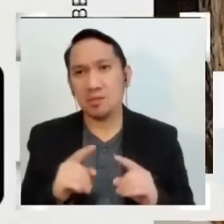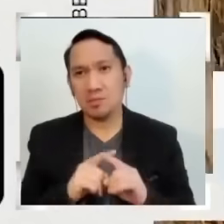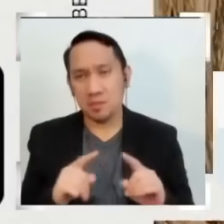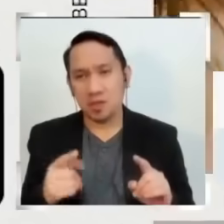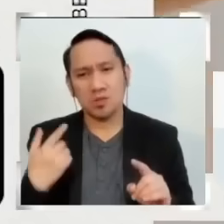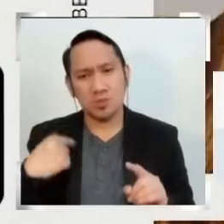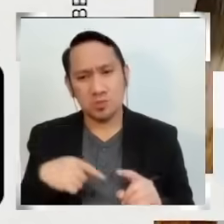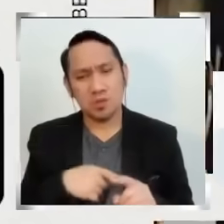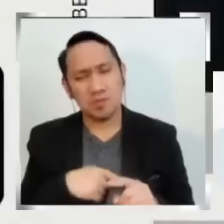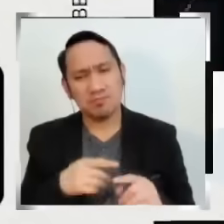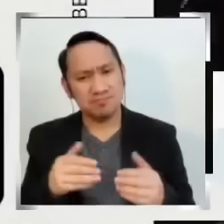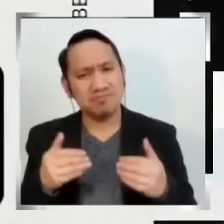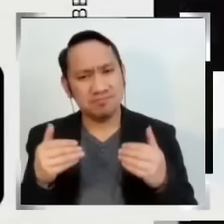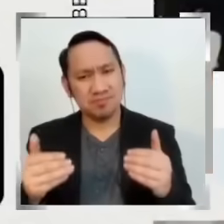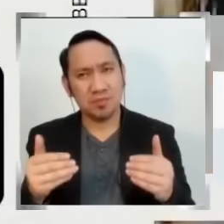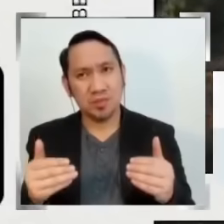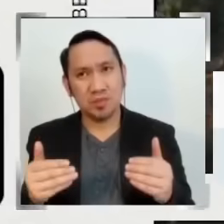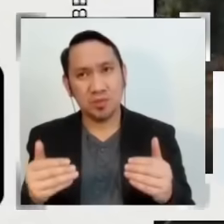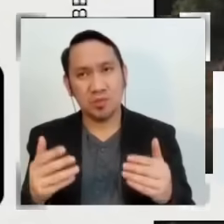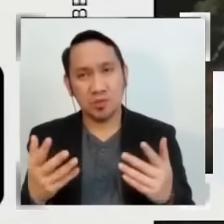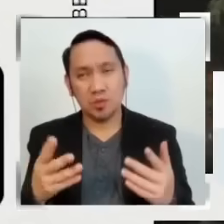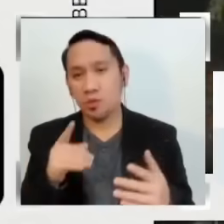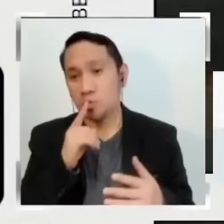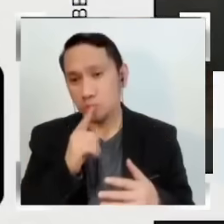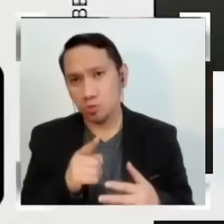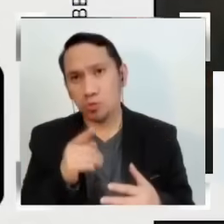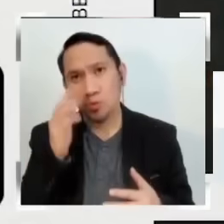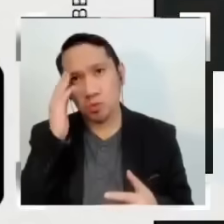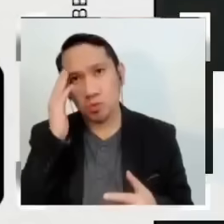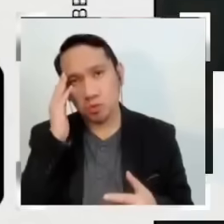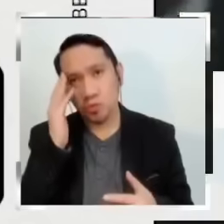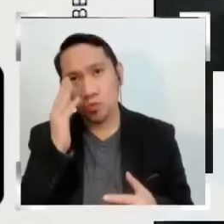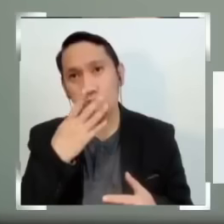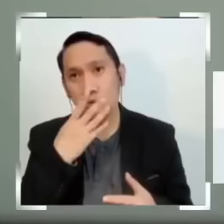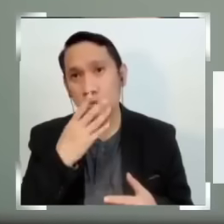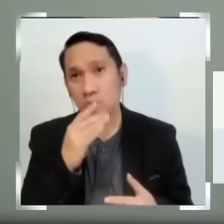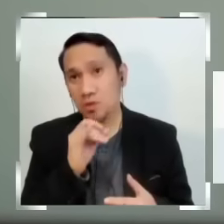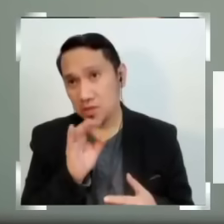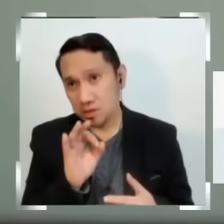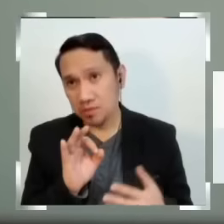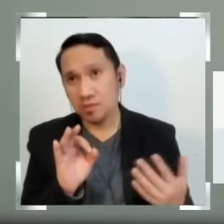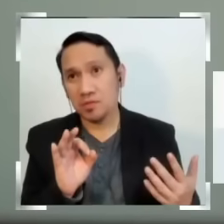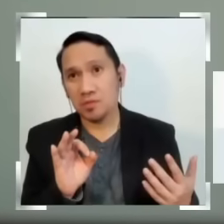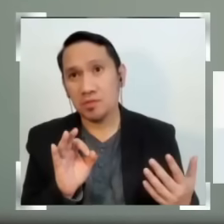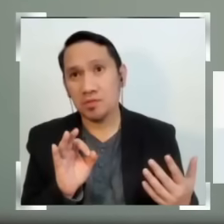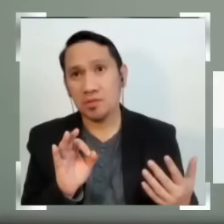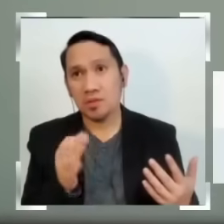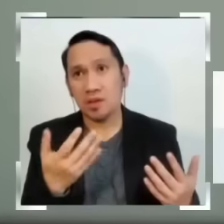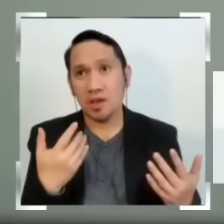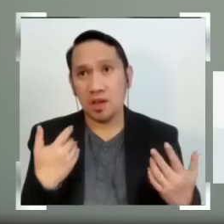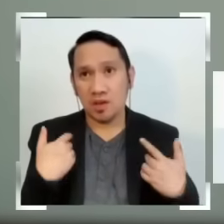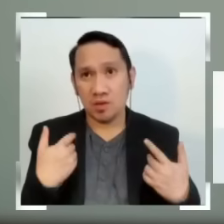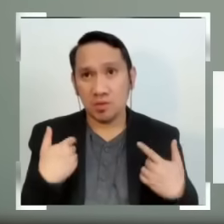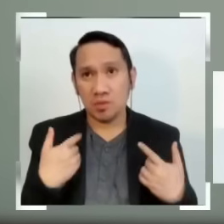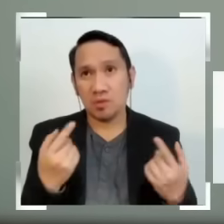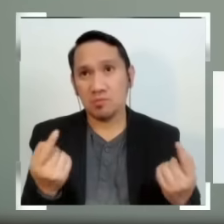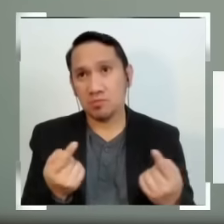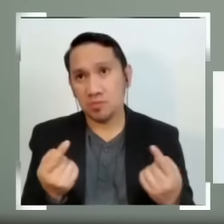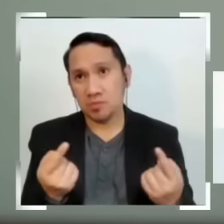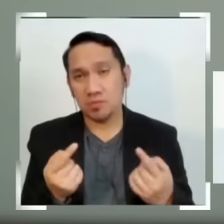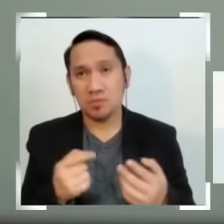feeling ko, makikilala niyo yung isa't isa talaga kung meron talaga kayong mga maliliit na quarrels, di ba? That